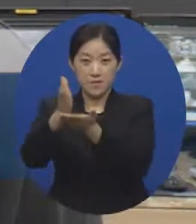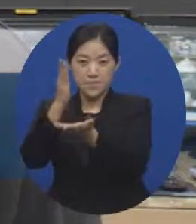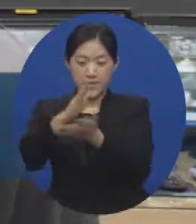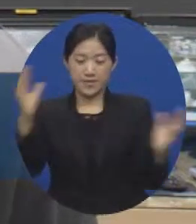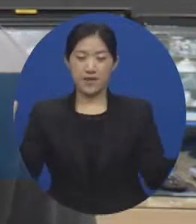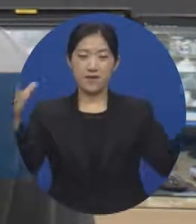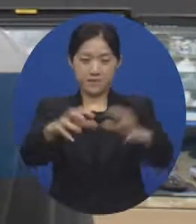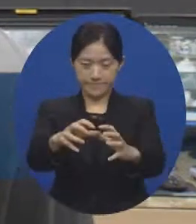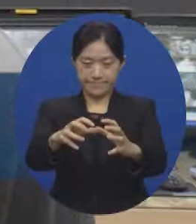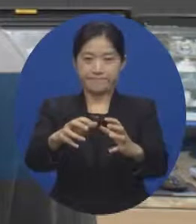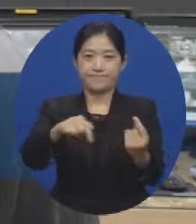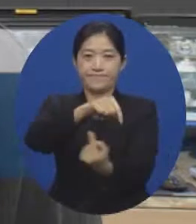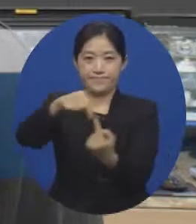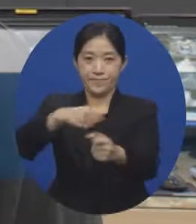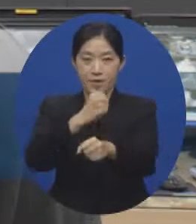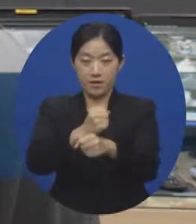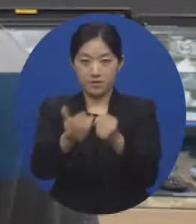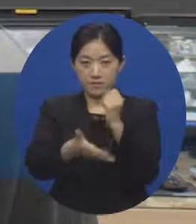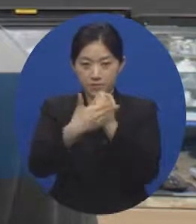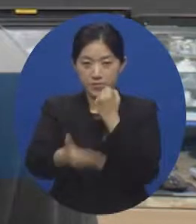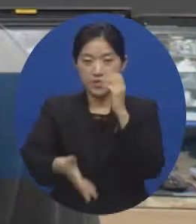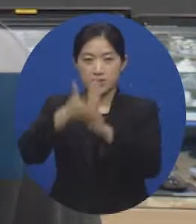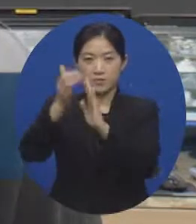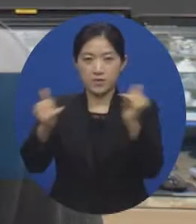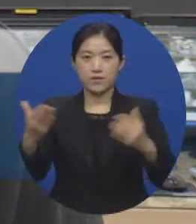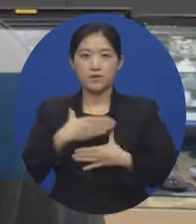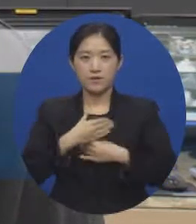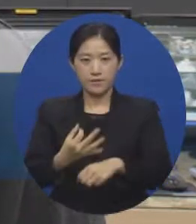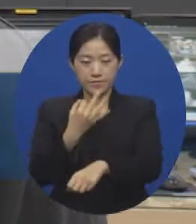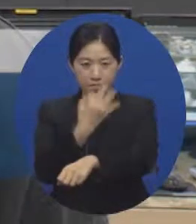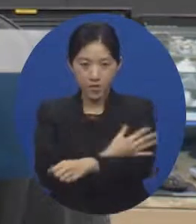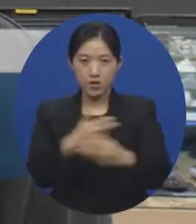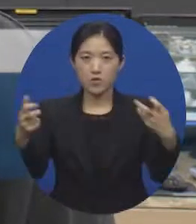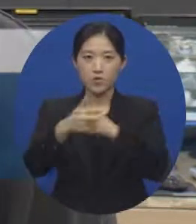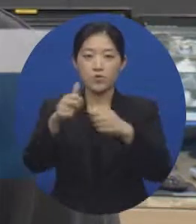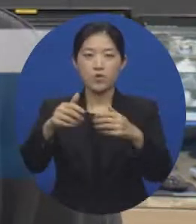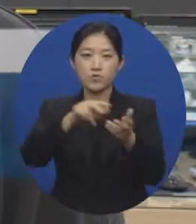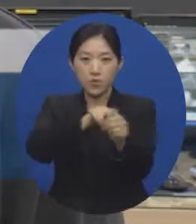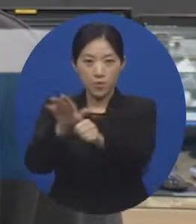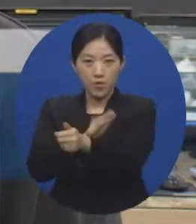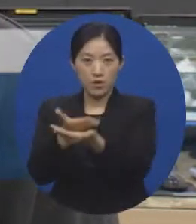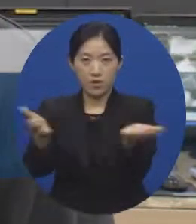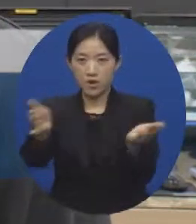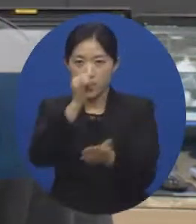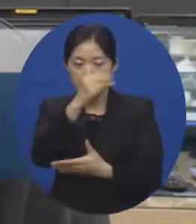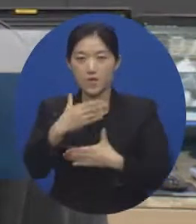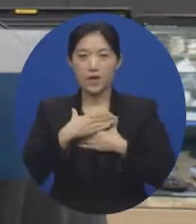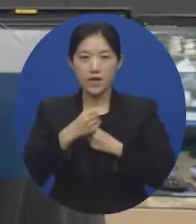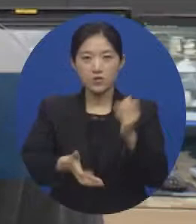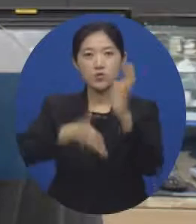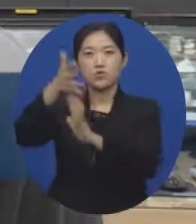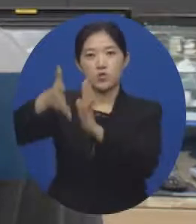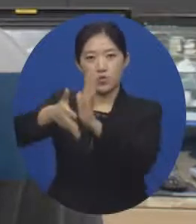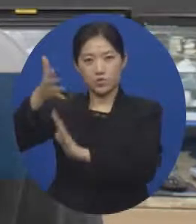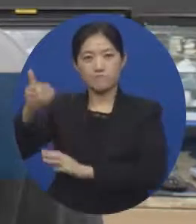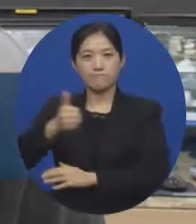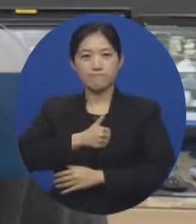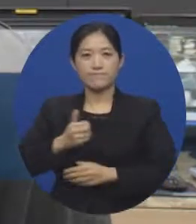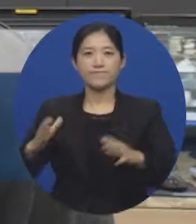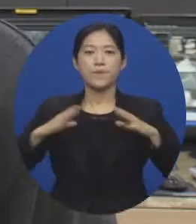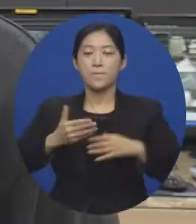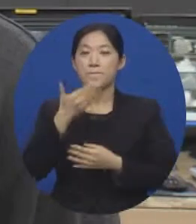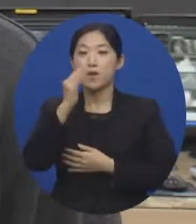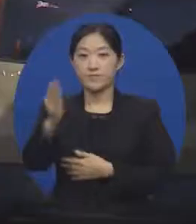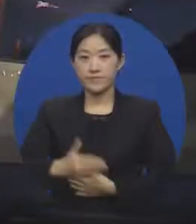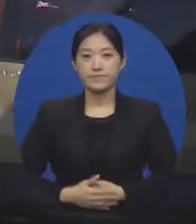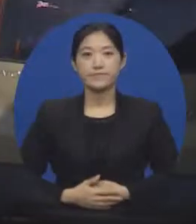한 곳에 통합 운영함으로써 시민들에게 편리한 교통서비스 및 시민들에게 안전한 도시임을 표방할 수